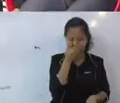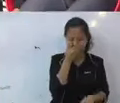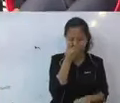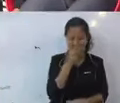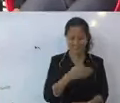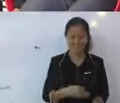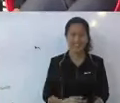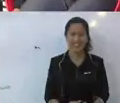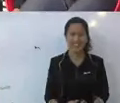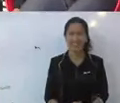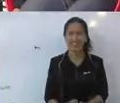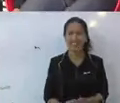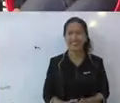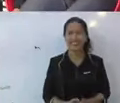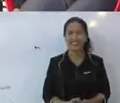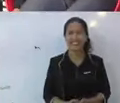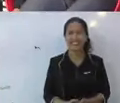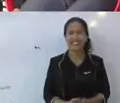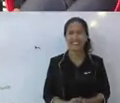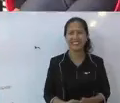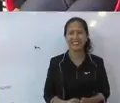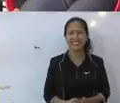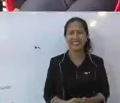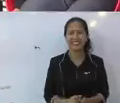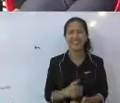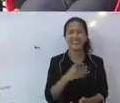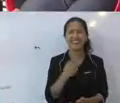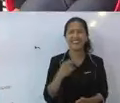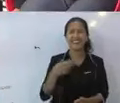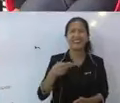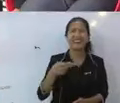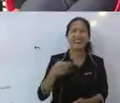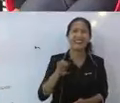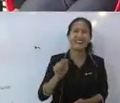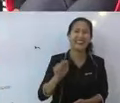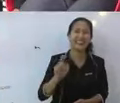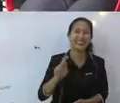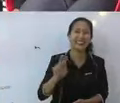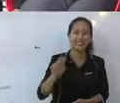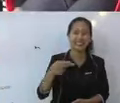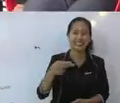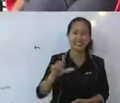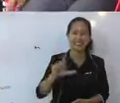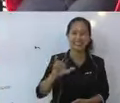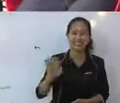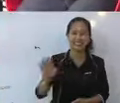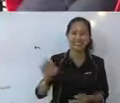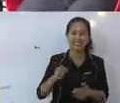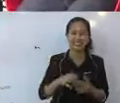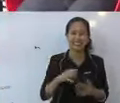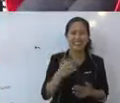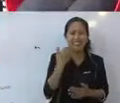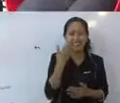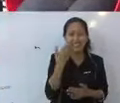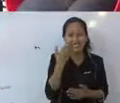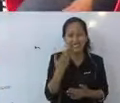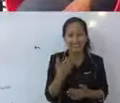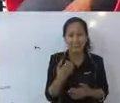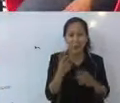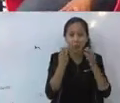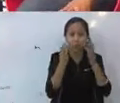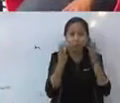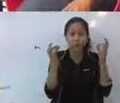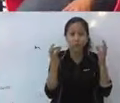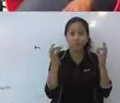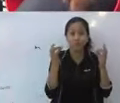Oo. Oo, parang si kuya ata yung mas mauuna. Oo, naiya naman daw si kuya niya, hindi man lang daw nga